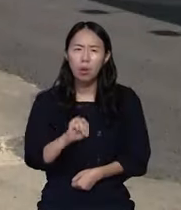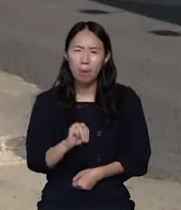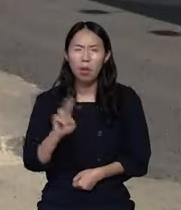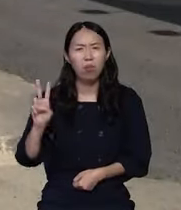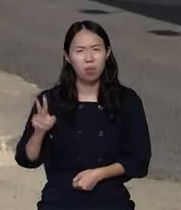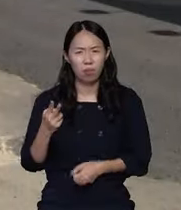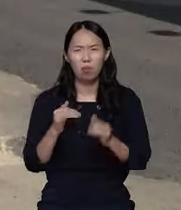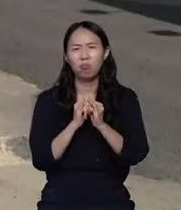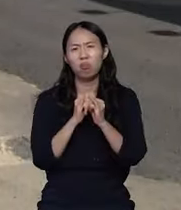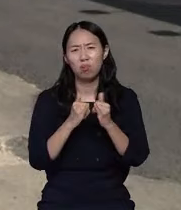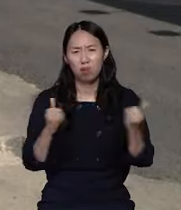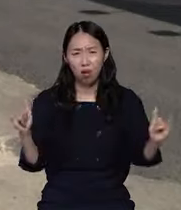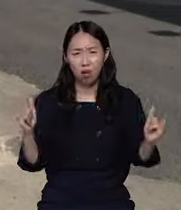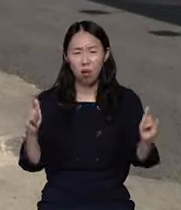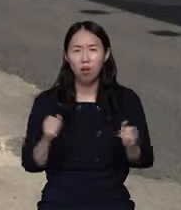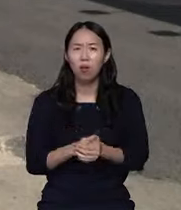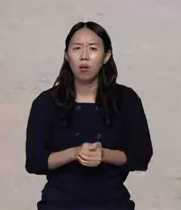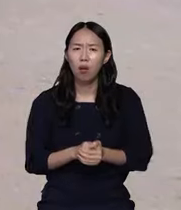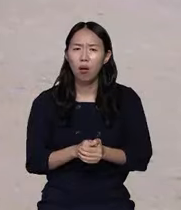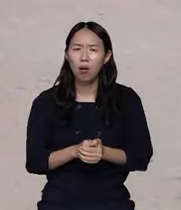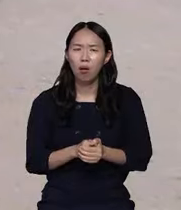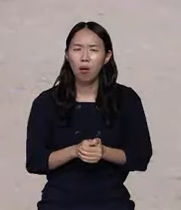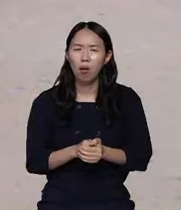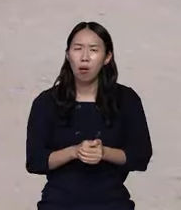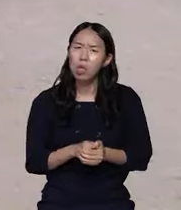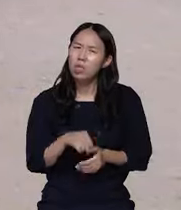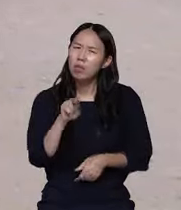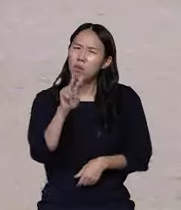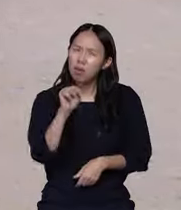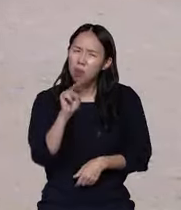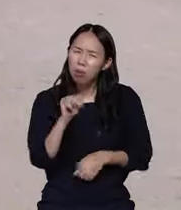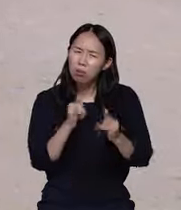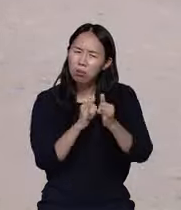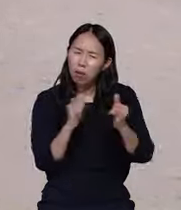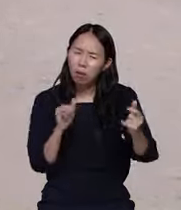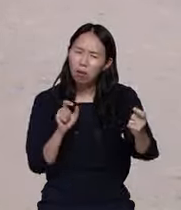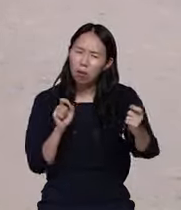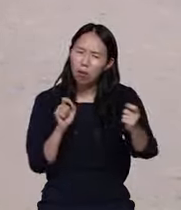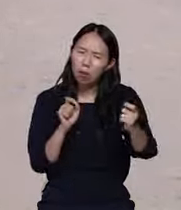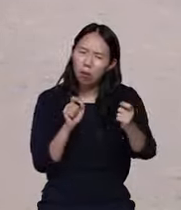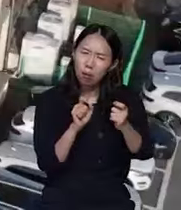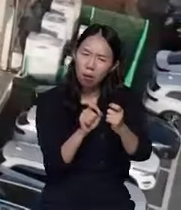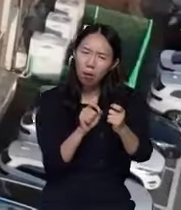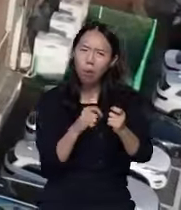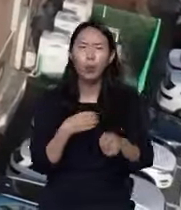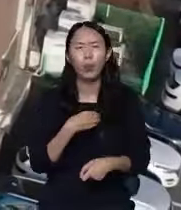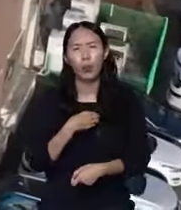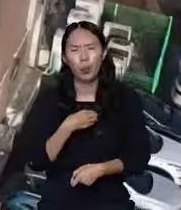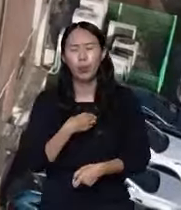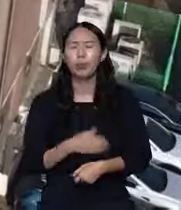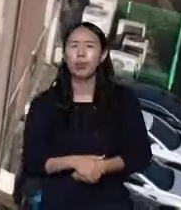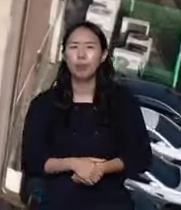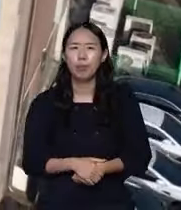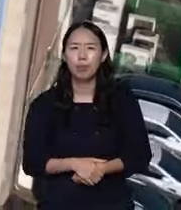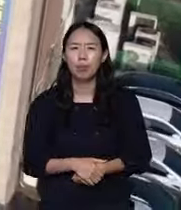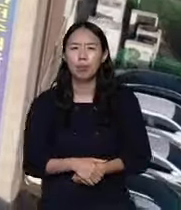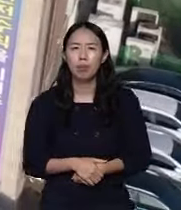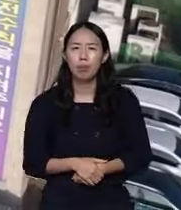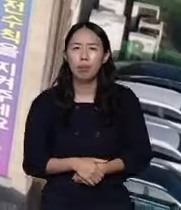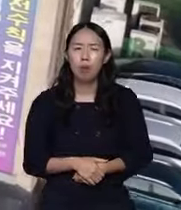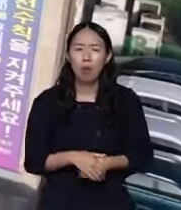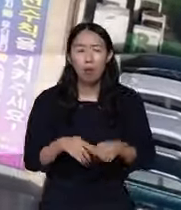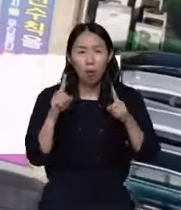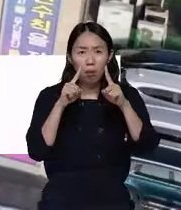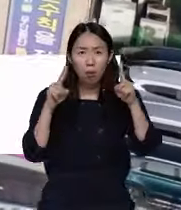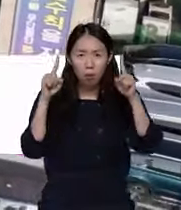명을 기록했고 시군구 인구의 마지노선이라는 2만 명대 진입 직전까지 내몰렸습니다 대학생